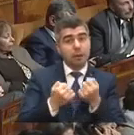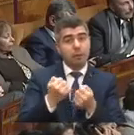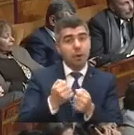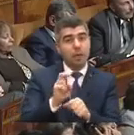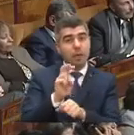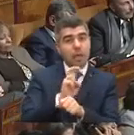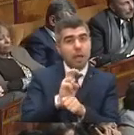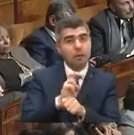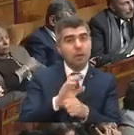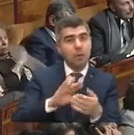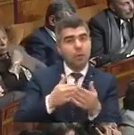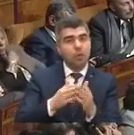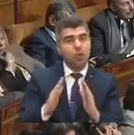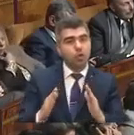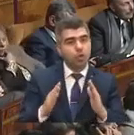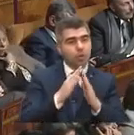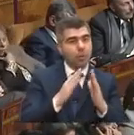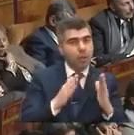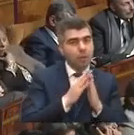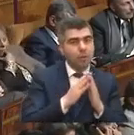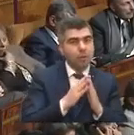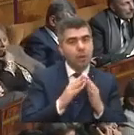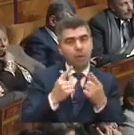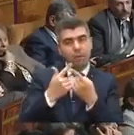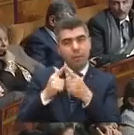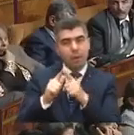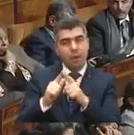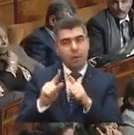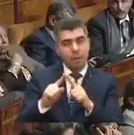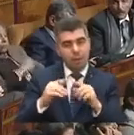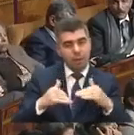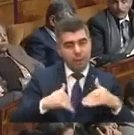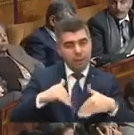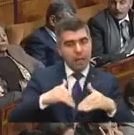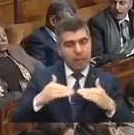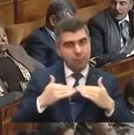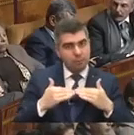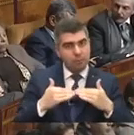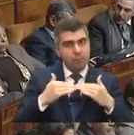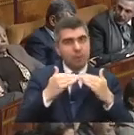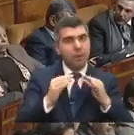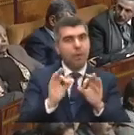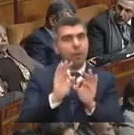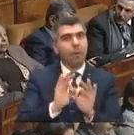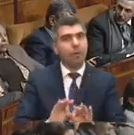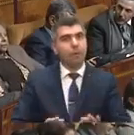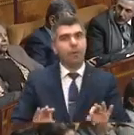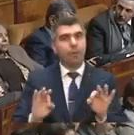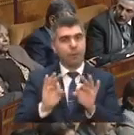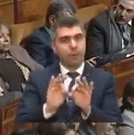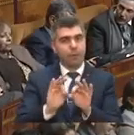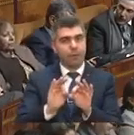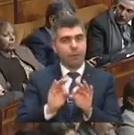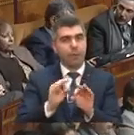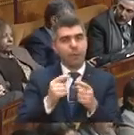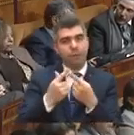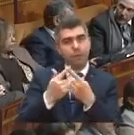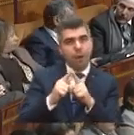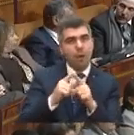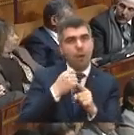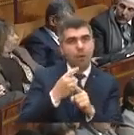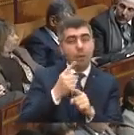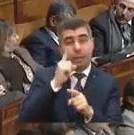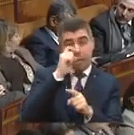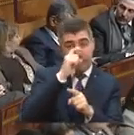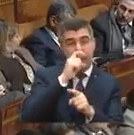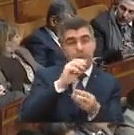الجبليه مرتبط بالاساس بضعف البنايات التحتيه وضعف الطرق المعبده، مما ادى الى استحاله وصول الاسطول والمهيكل الى هذه